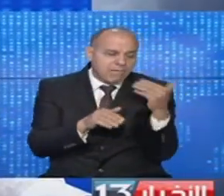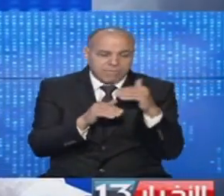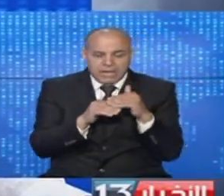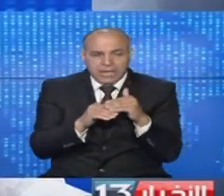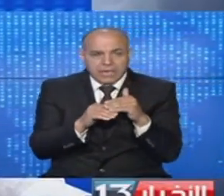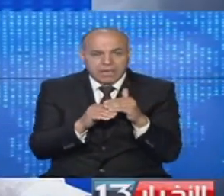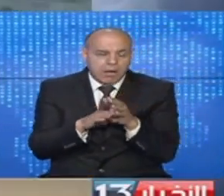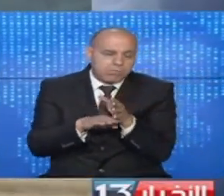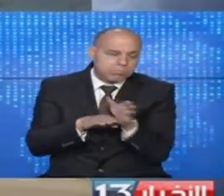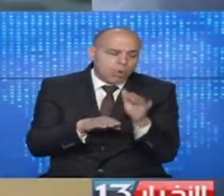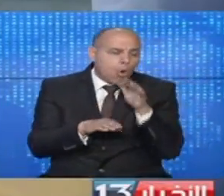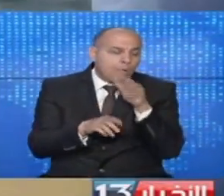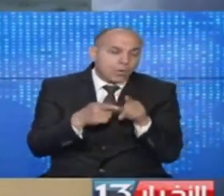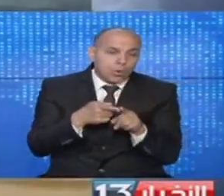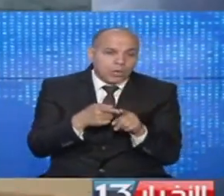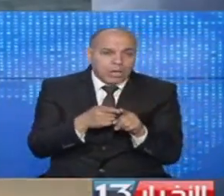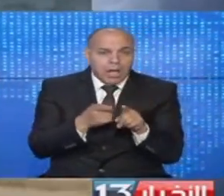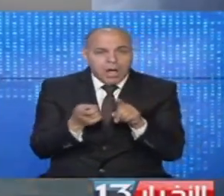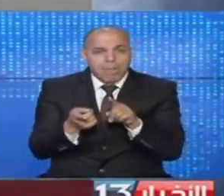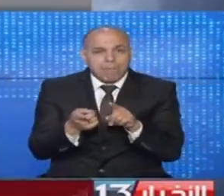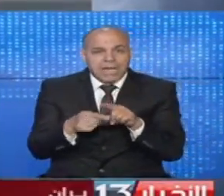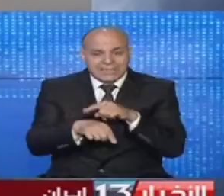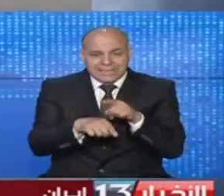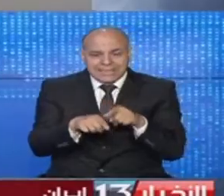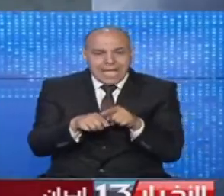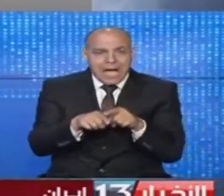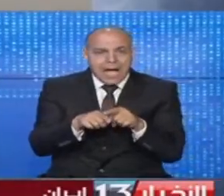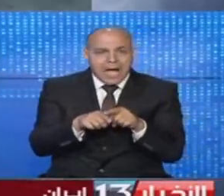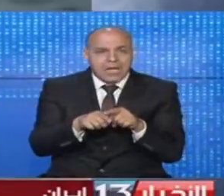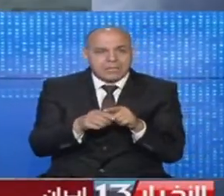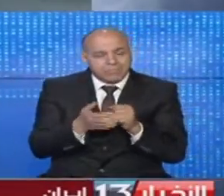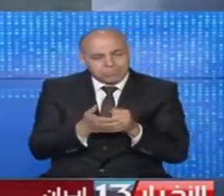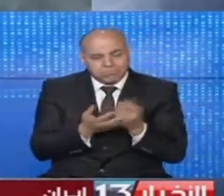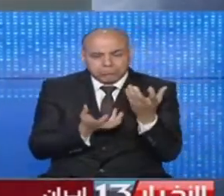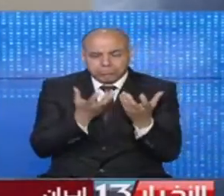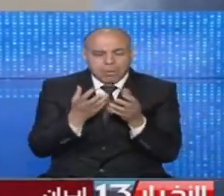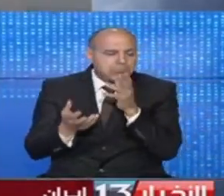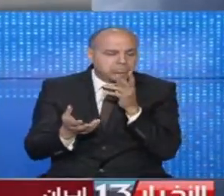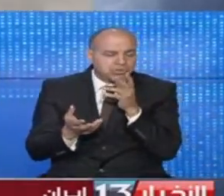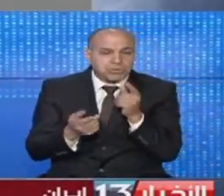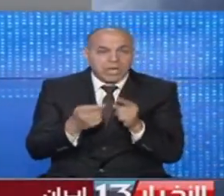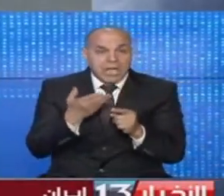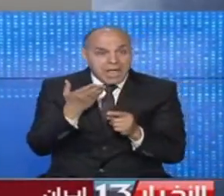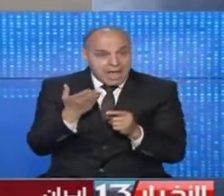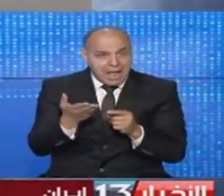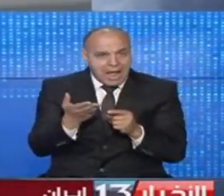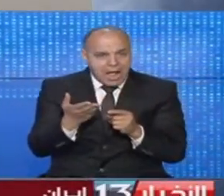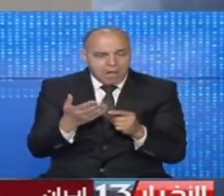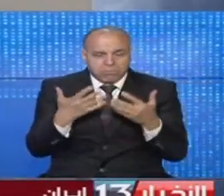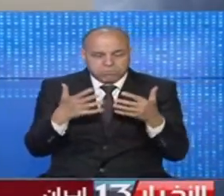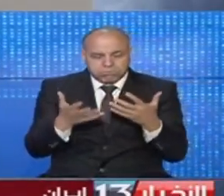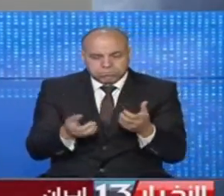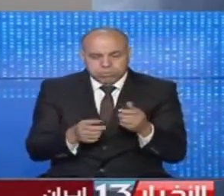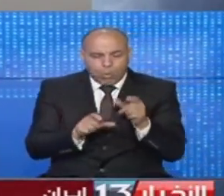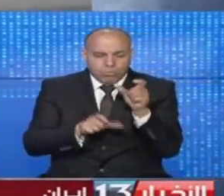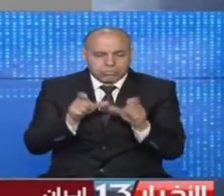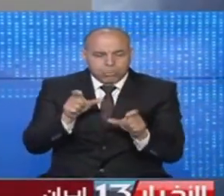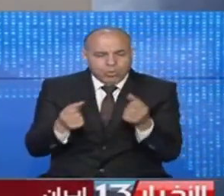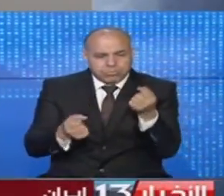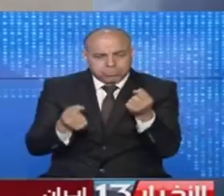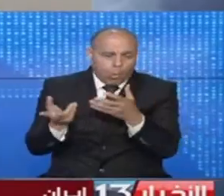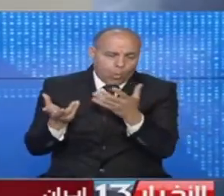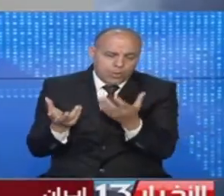الماضية في خليج عمان، وذلك بعد ساعات من محاولات فاشلة لإخماد الحريق. ومع ذلك فقد تم إنقاذ جميع